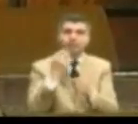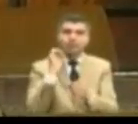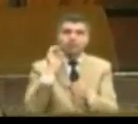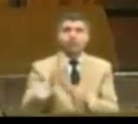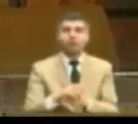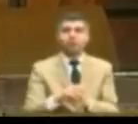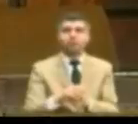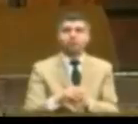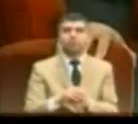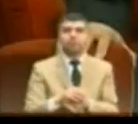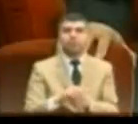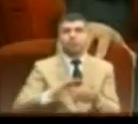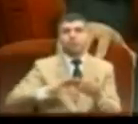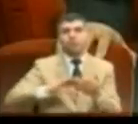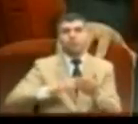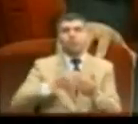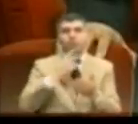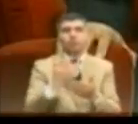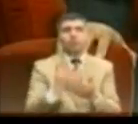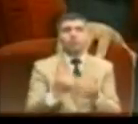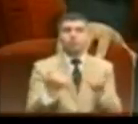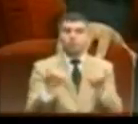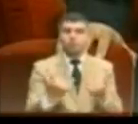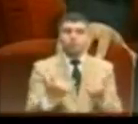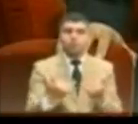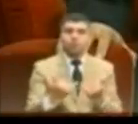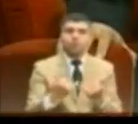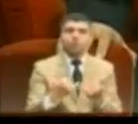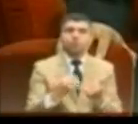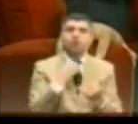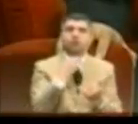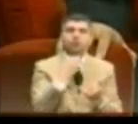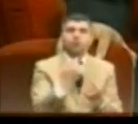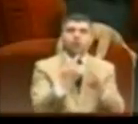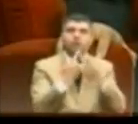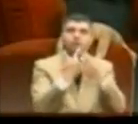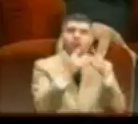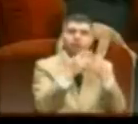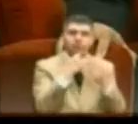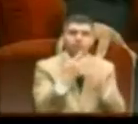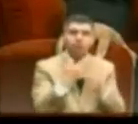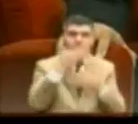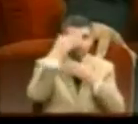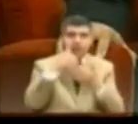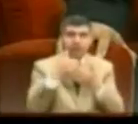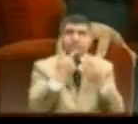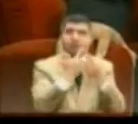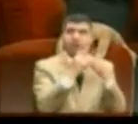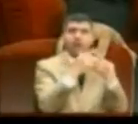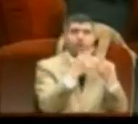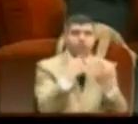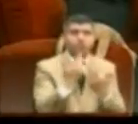وكما نريد لدرجة أن الآن يتحدثون عن هويات، عن أربع هويات وليس عن هوية واحدة أو هويتين